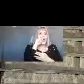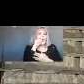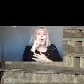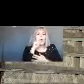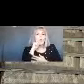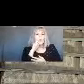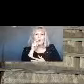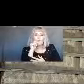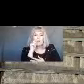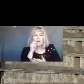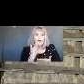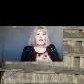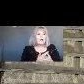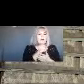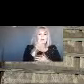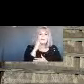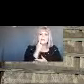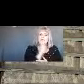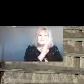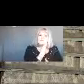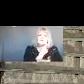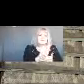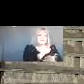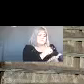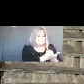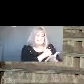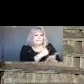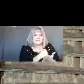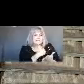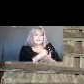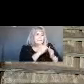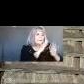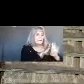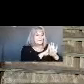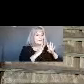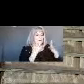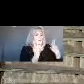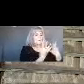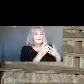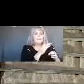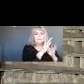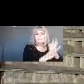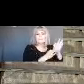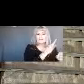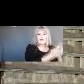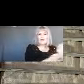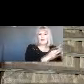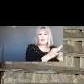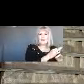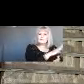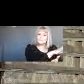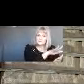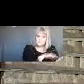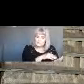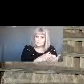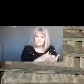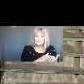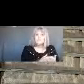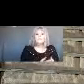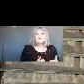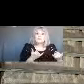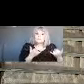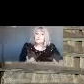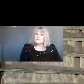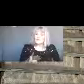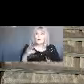'n oupa en 'n klomp neefies sit en die stories word vertel, want dis wie ons is.